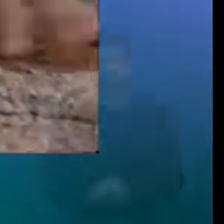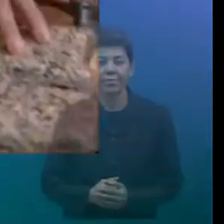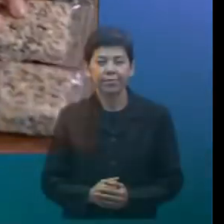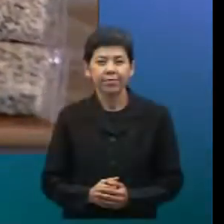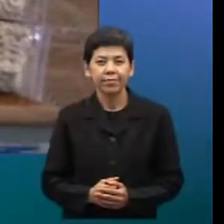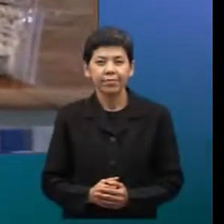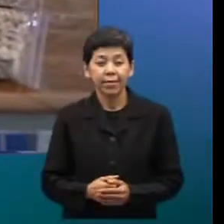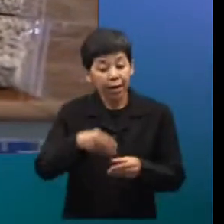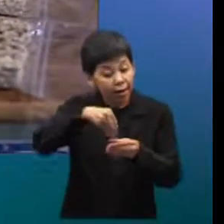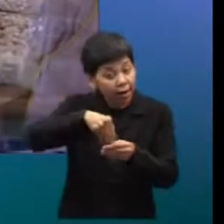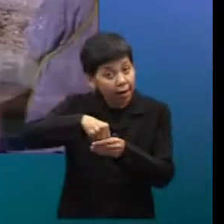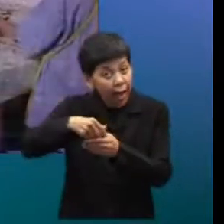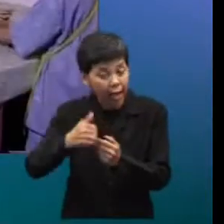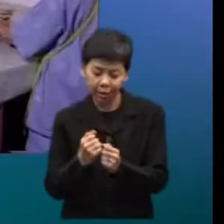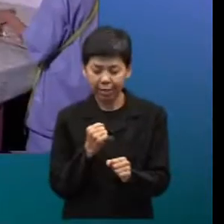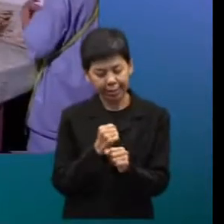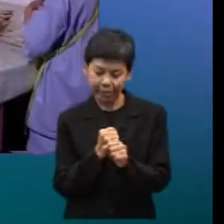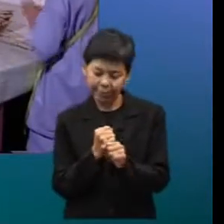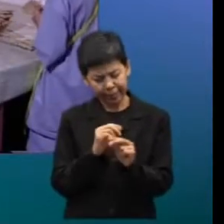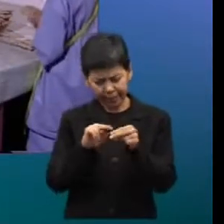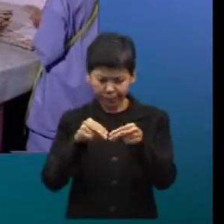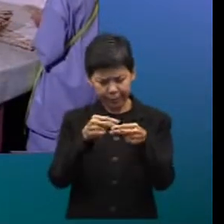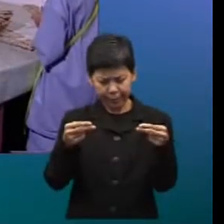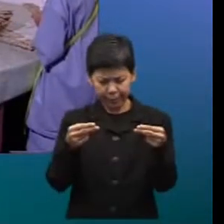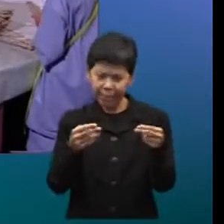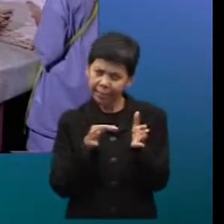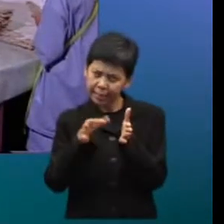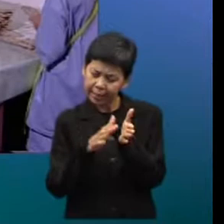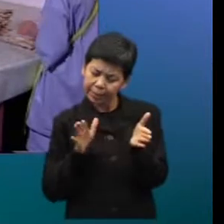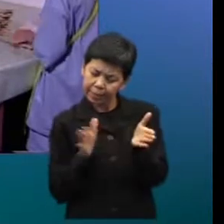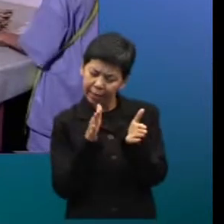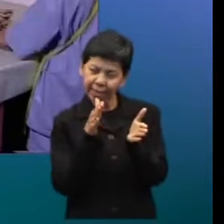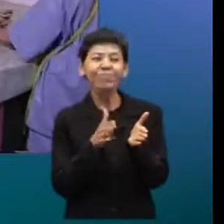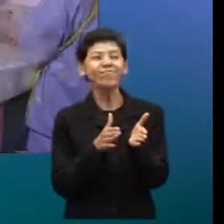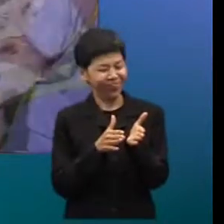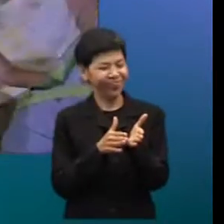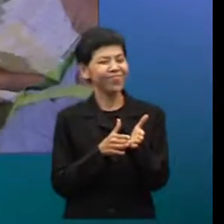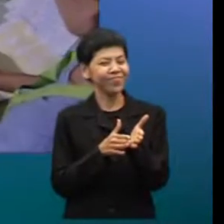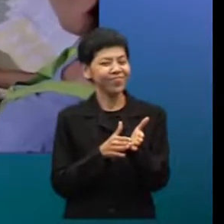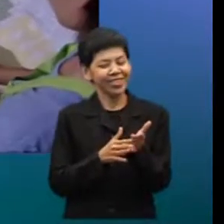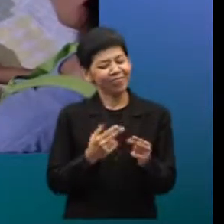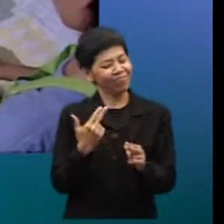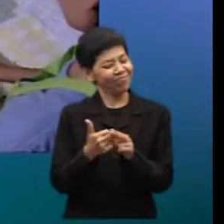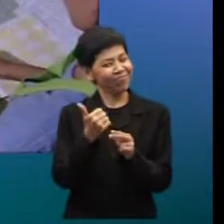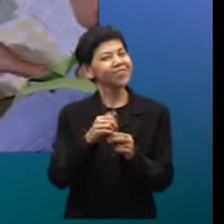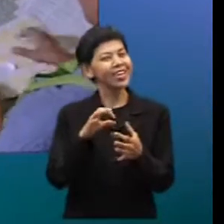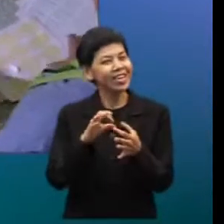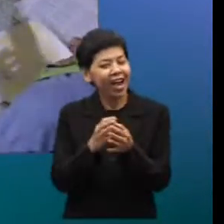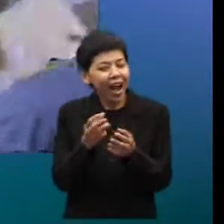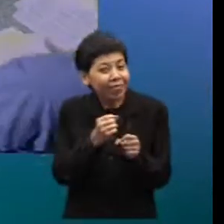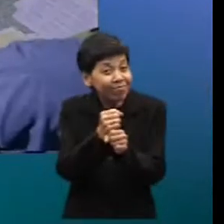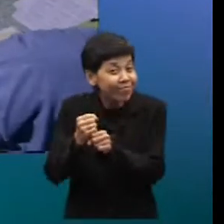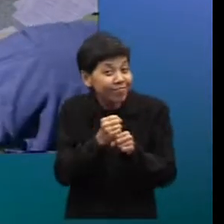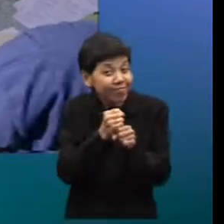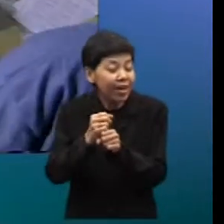เมื่อบรรจุเสร็จก็นำไปตกแต่งให้สวยงามติดฉลากบอกที่มาเสียหน่อย ท่านี้ก็ได้กระยาศาสตร์น้ำผักที่น่าซื้อห